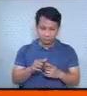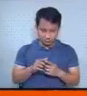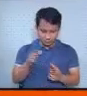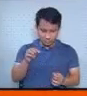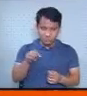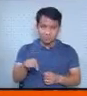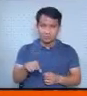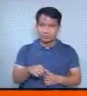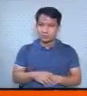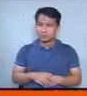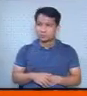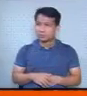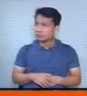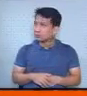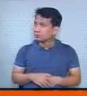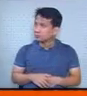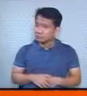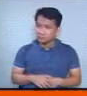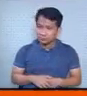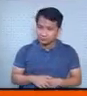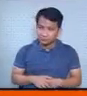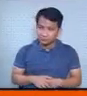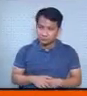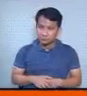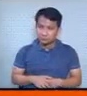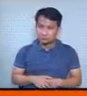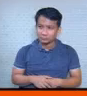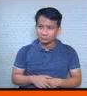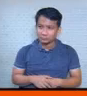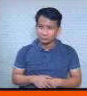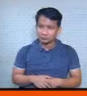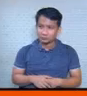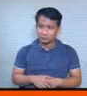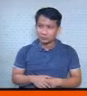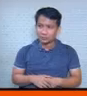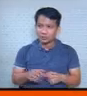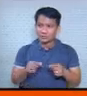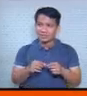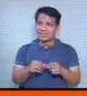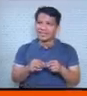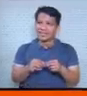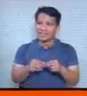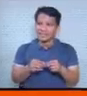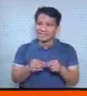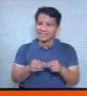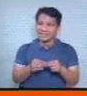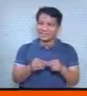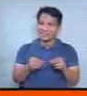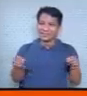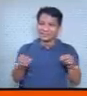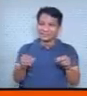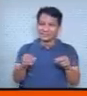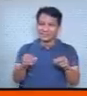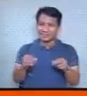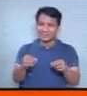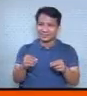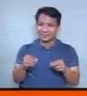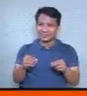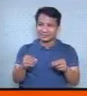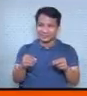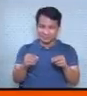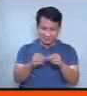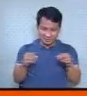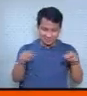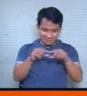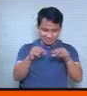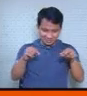ito? Sulat lang po. Ha? Ang tindi naman. Hindi payslip to. Pucha, tingnan nyo.